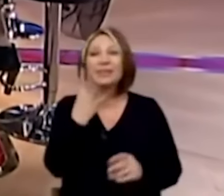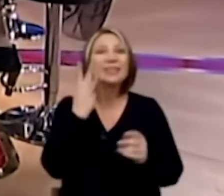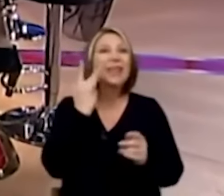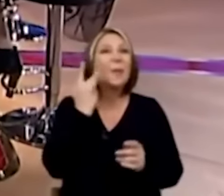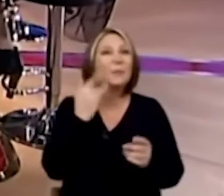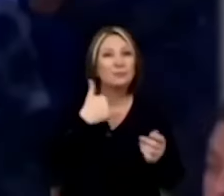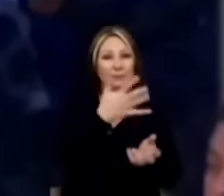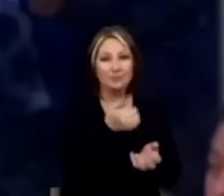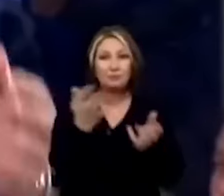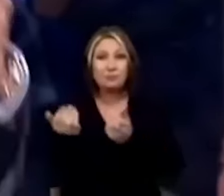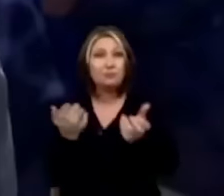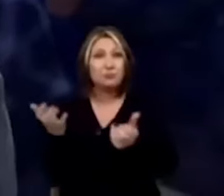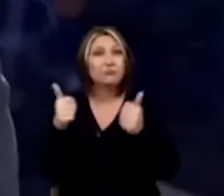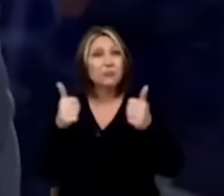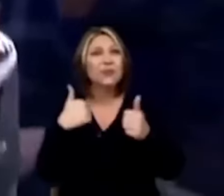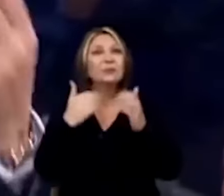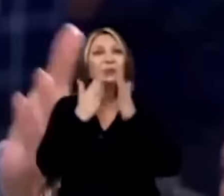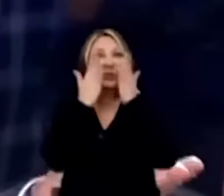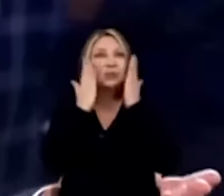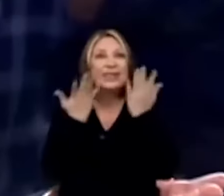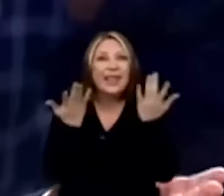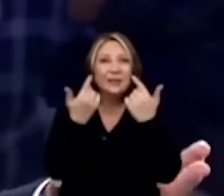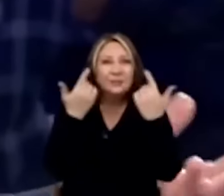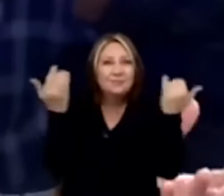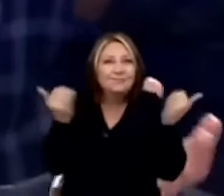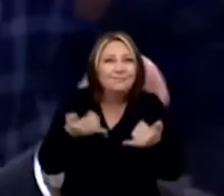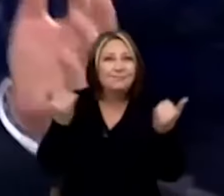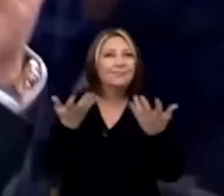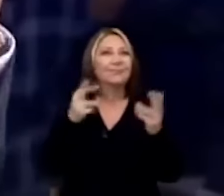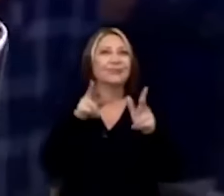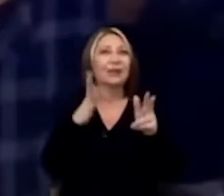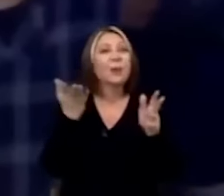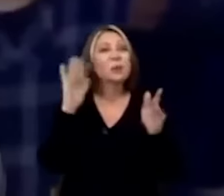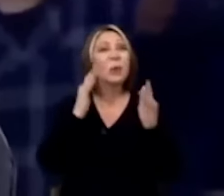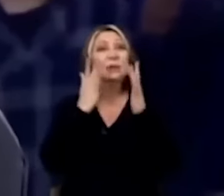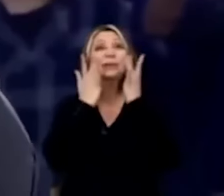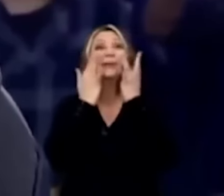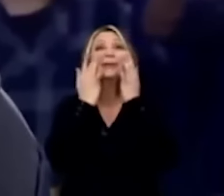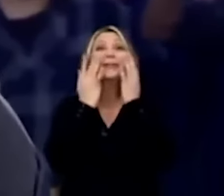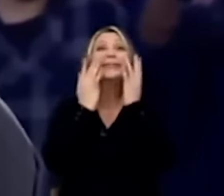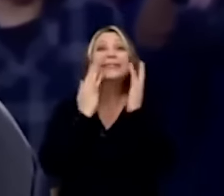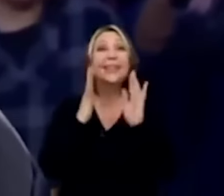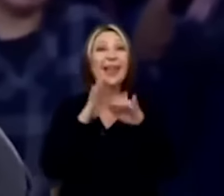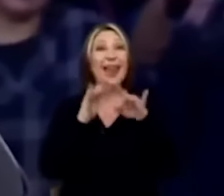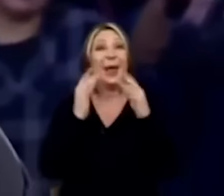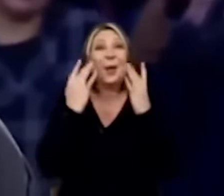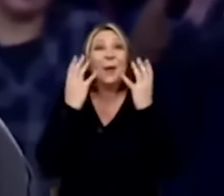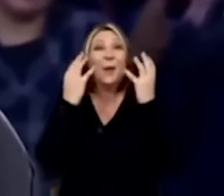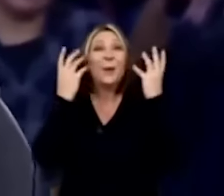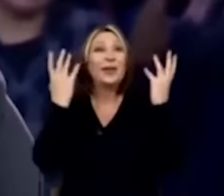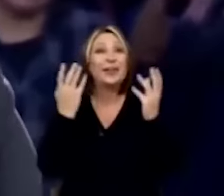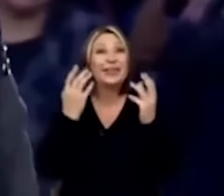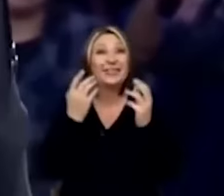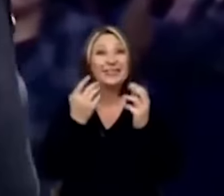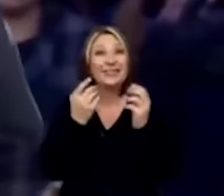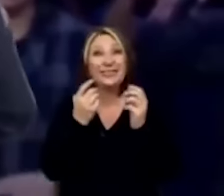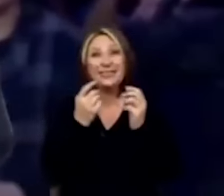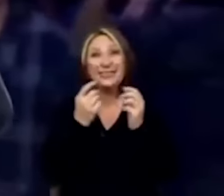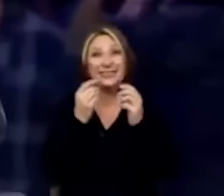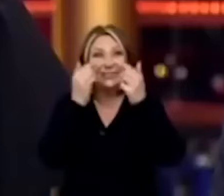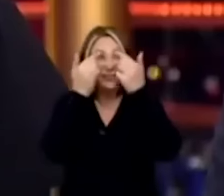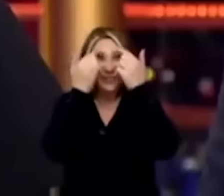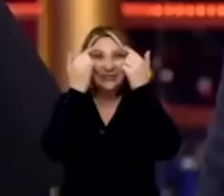alıyorum. Bunu diyorlar al falan filan. Diyorum bu suratın neresini kremleyeyim? Ama sonra onu sürerken de böyle bir şeyler oluyor. Böyle hani böyle bir